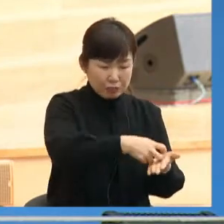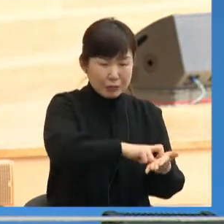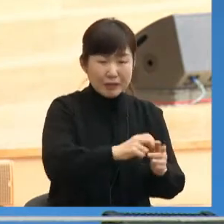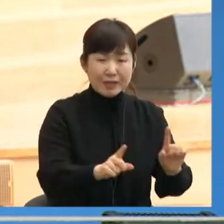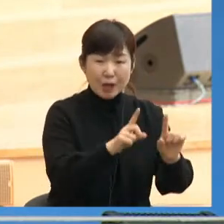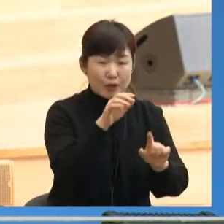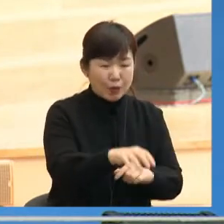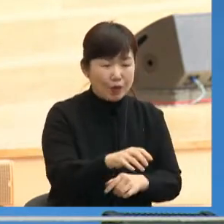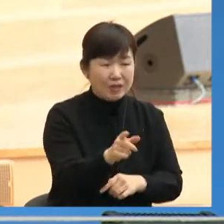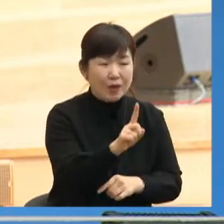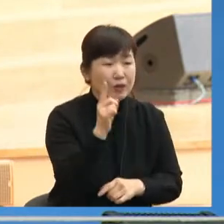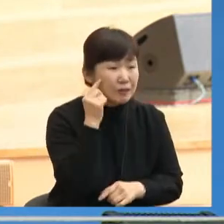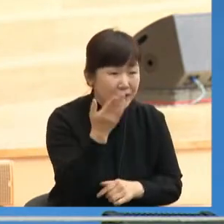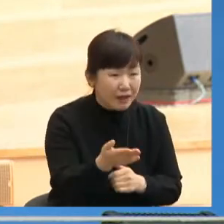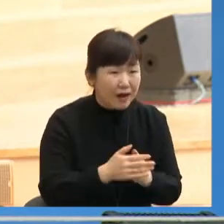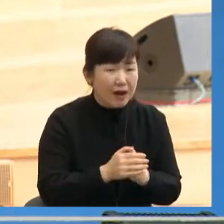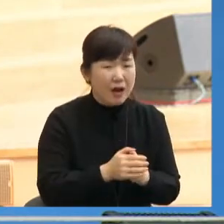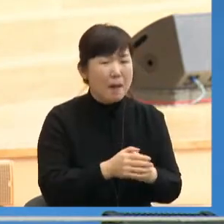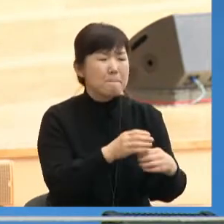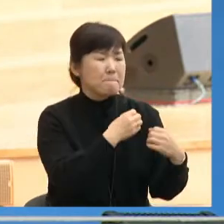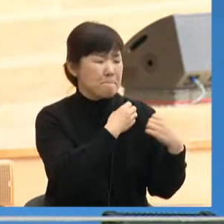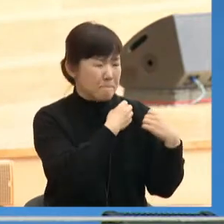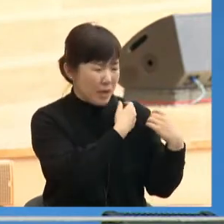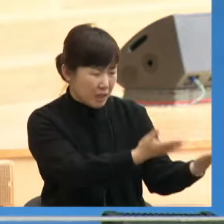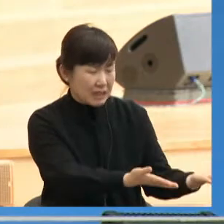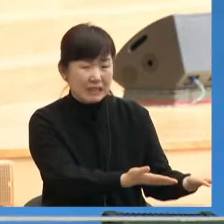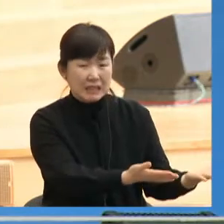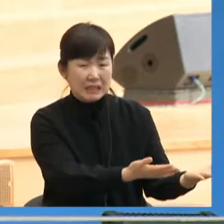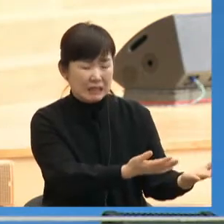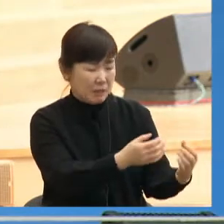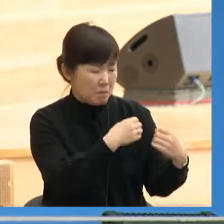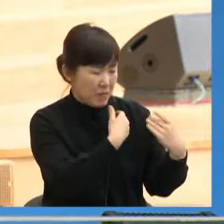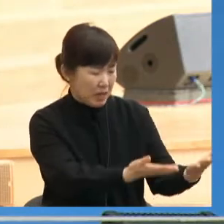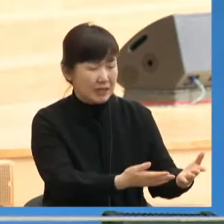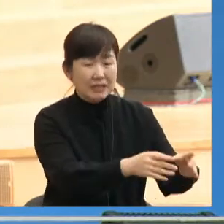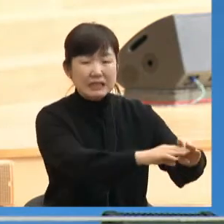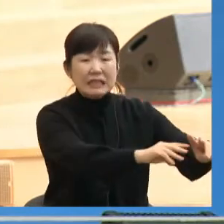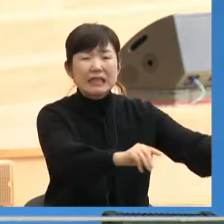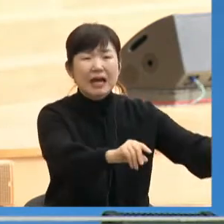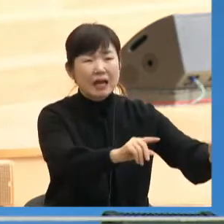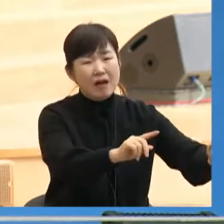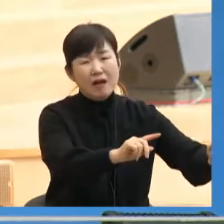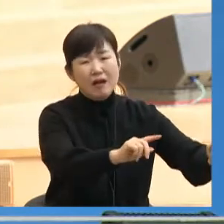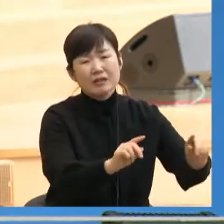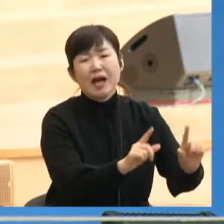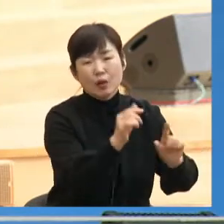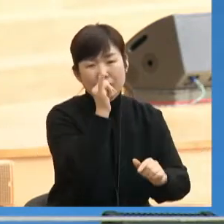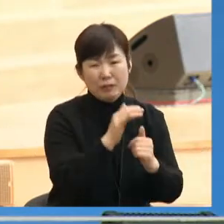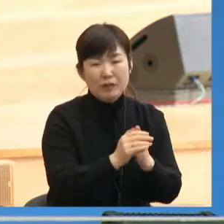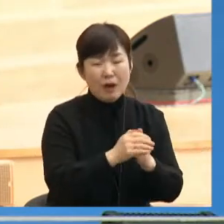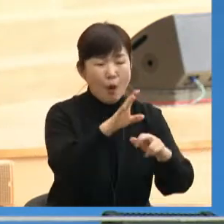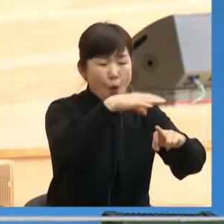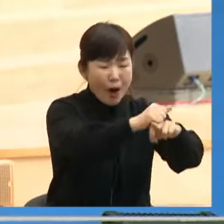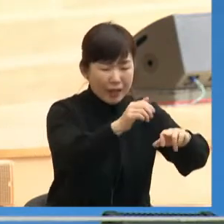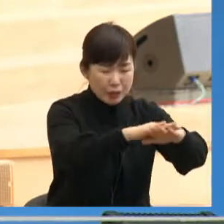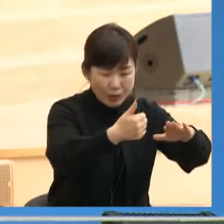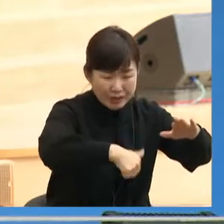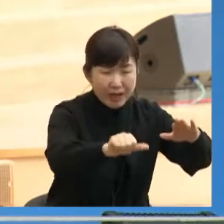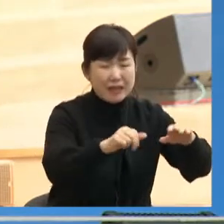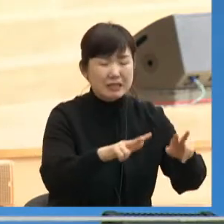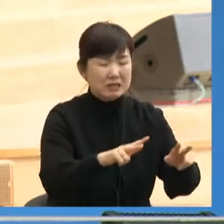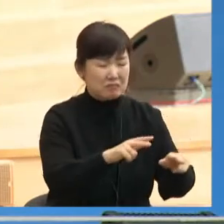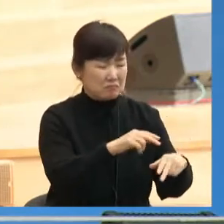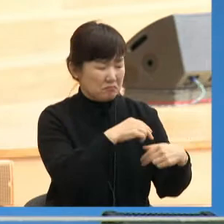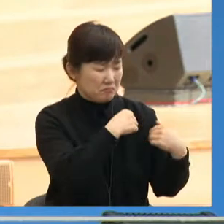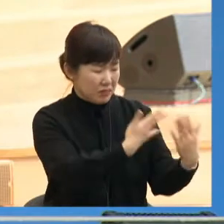거예요? 버려진 땅에 살고 있다는 거예요. 이 왕가의 자손이 지금 버려진 인생을 살고